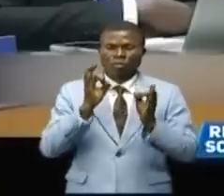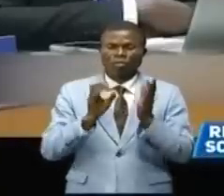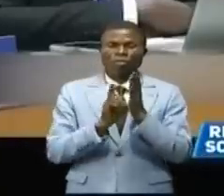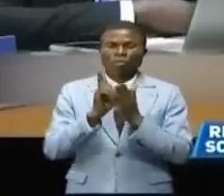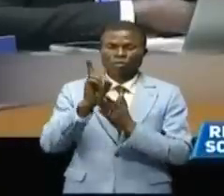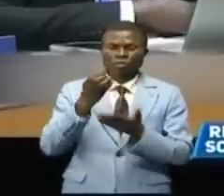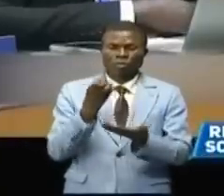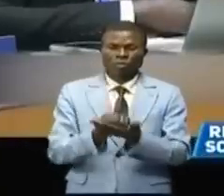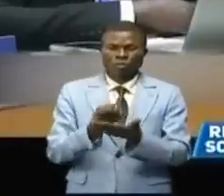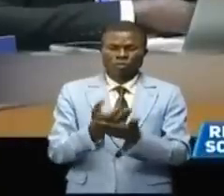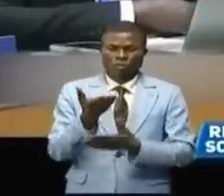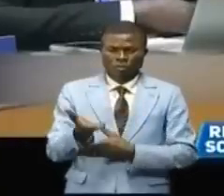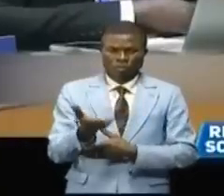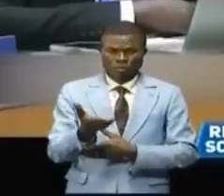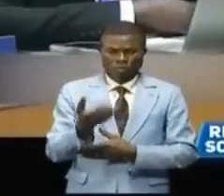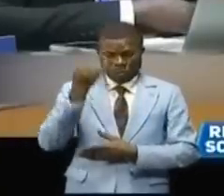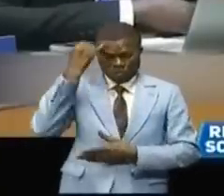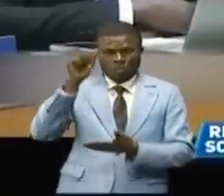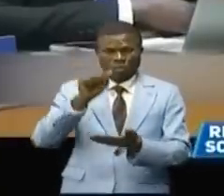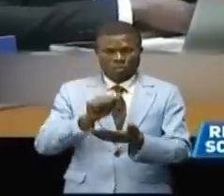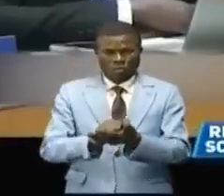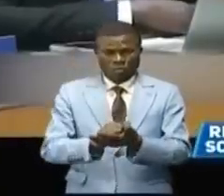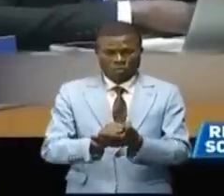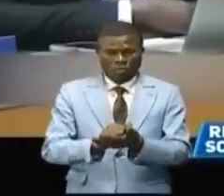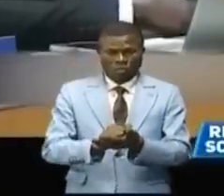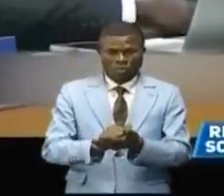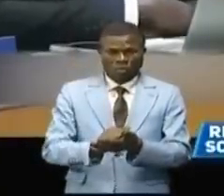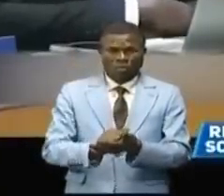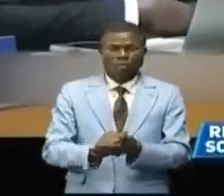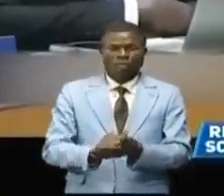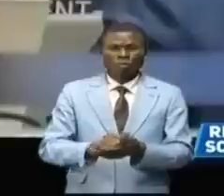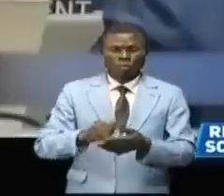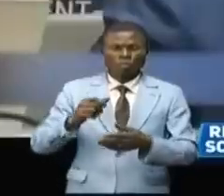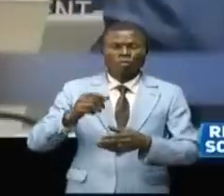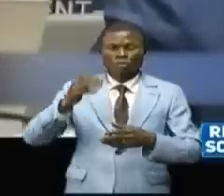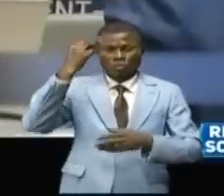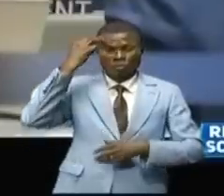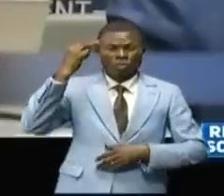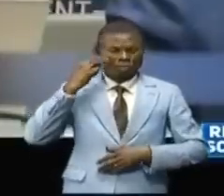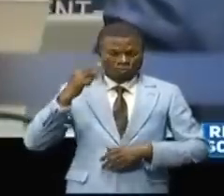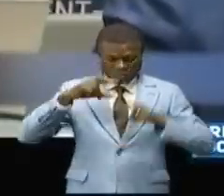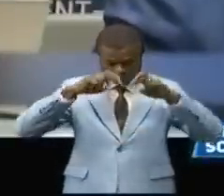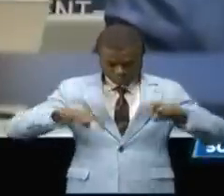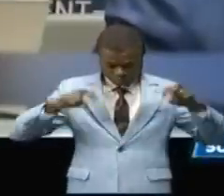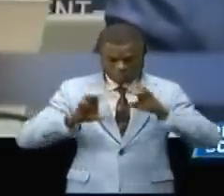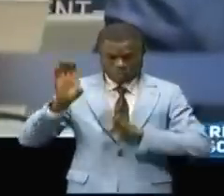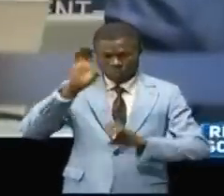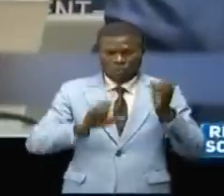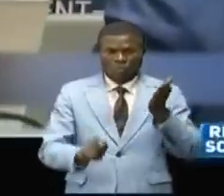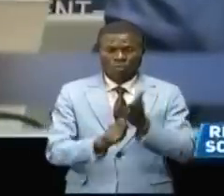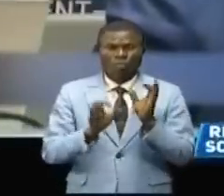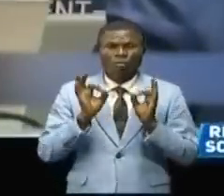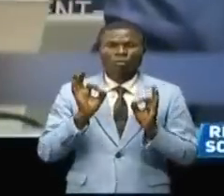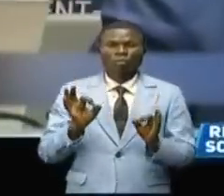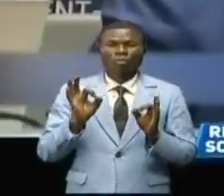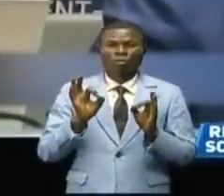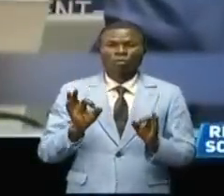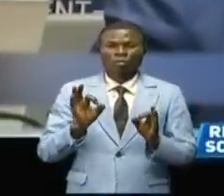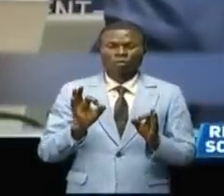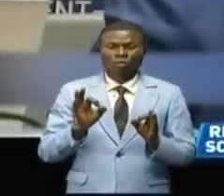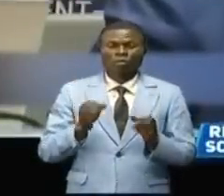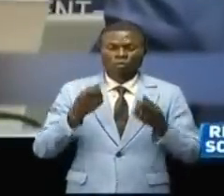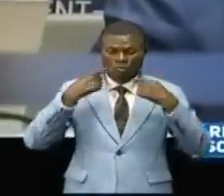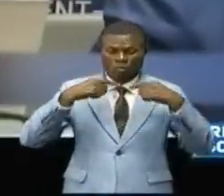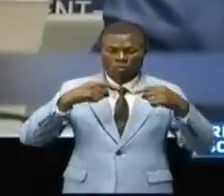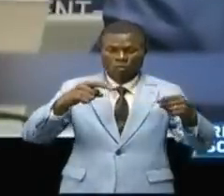développement économique. C'est dans cette optique que le numéro 1 de la recherche scientifique et innovation technologique, vient de